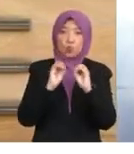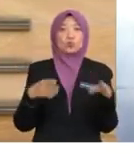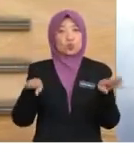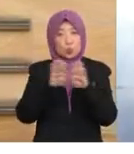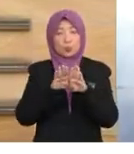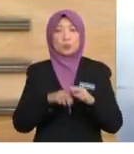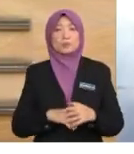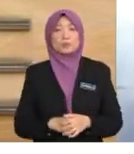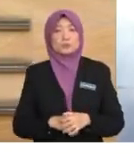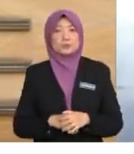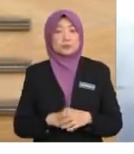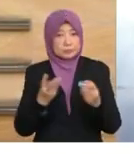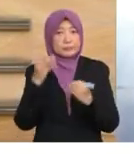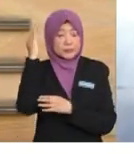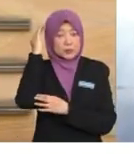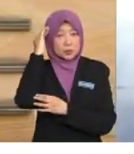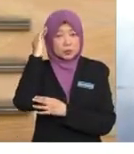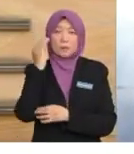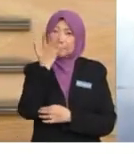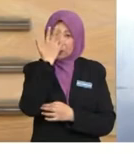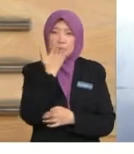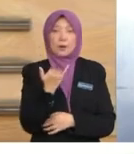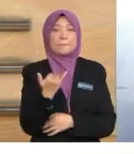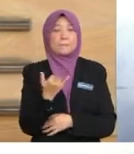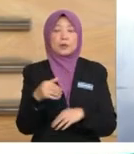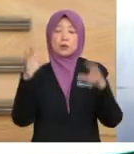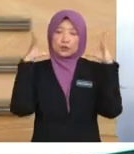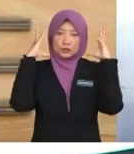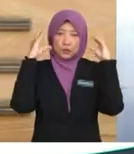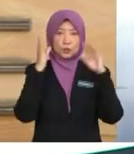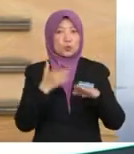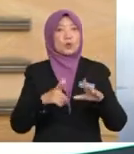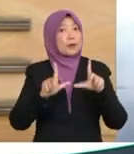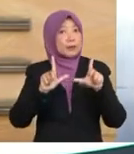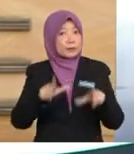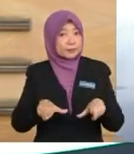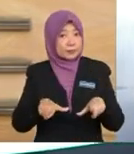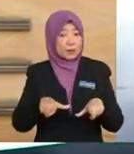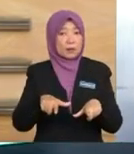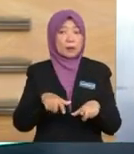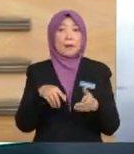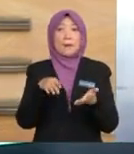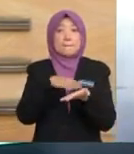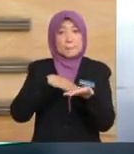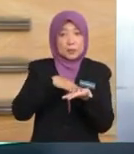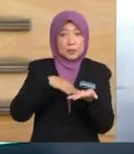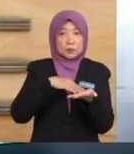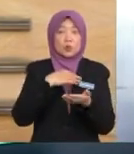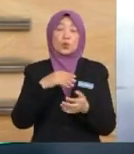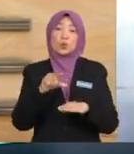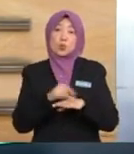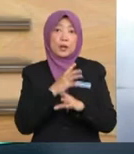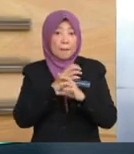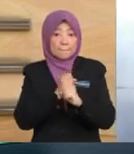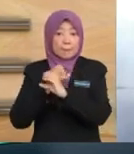Aduhai. Rina nak tahu tak? Ya cikgu. Kenapa cikgu letakkan icing ni buttercream ini menggunakan piping bag?